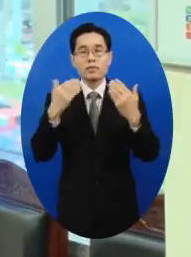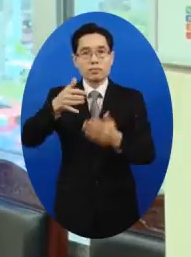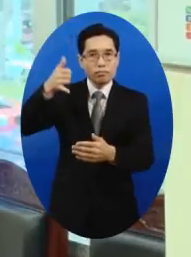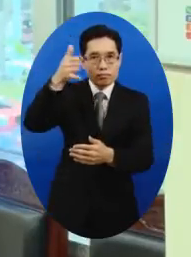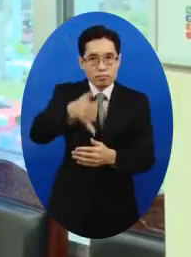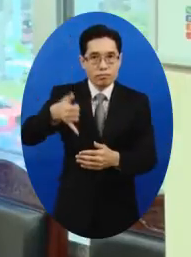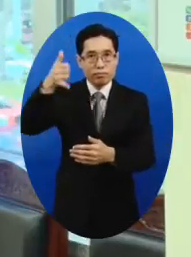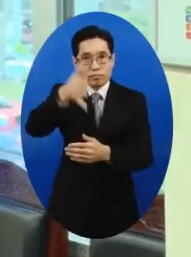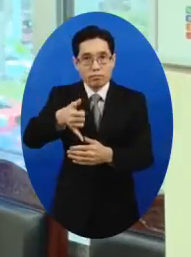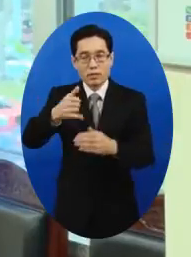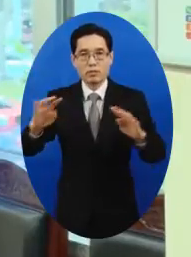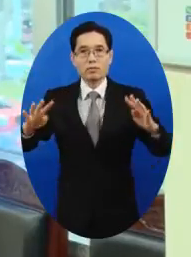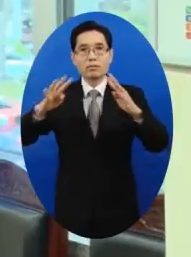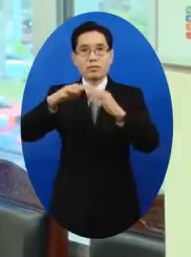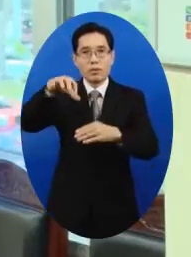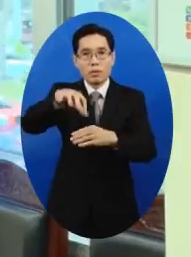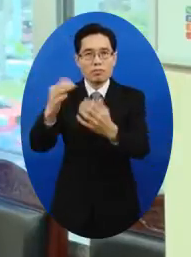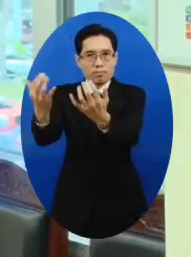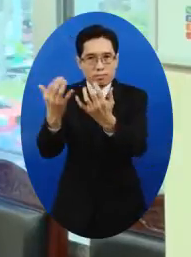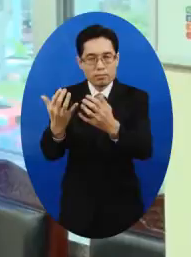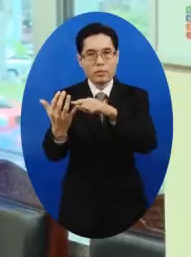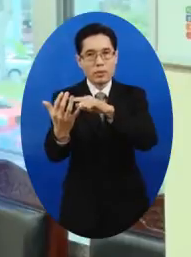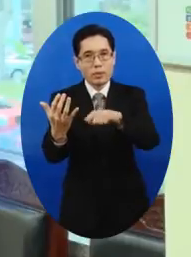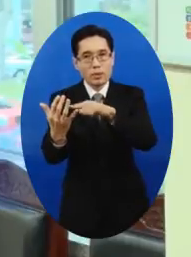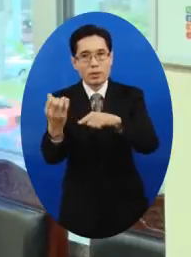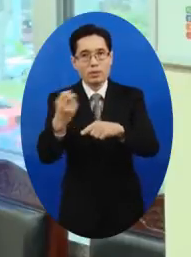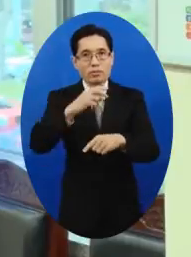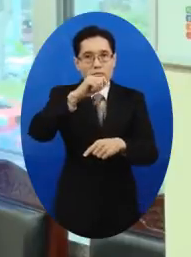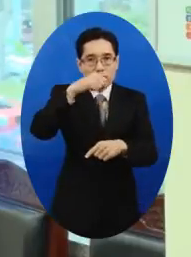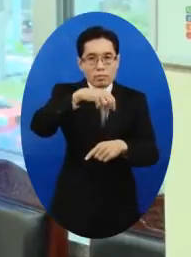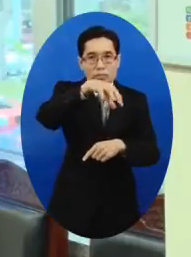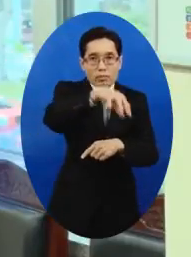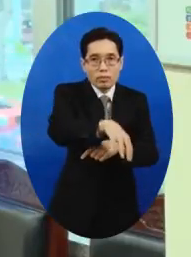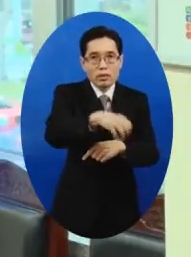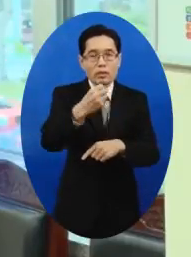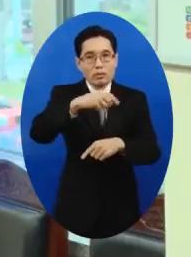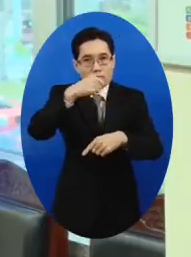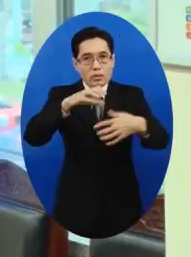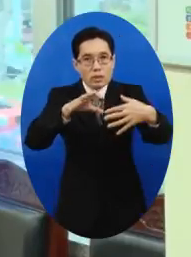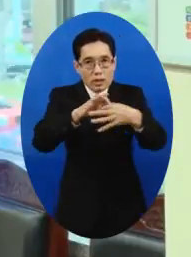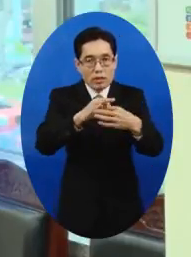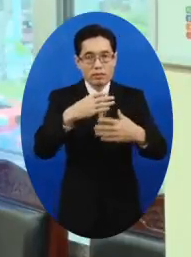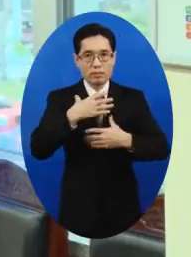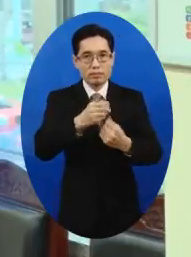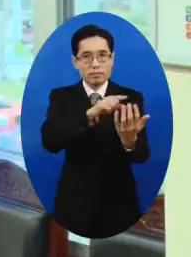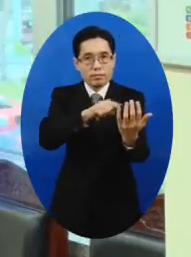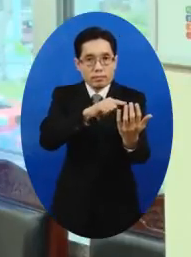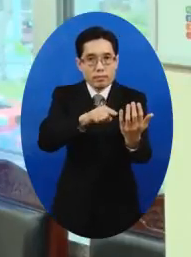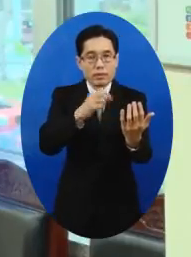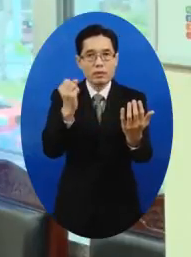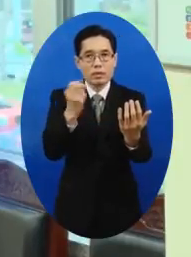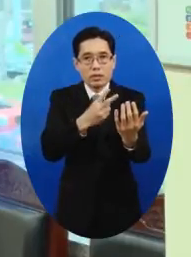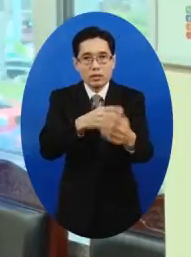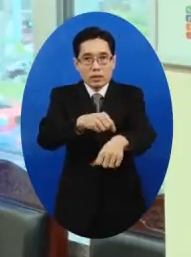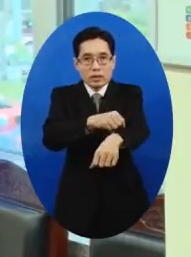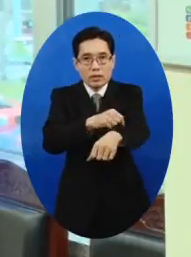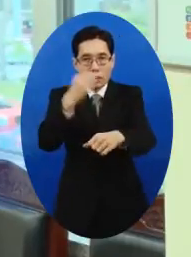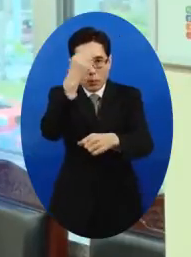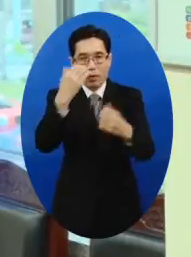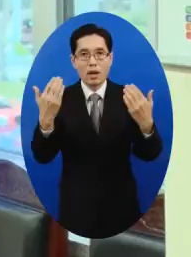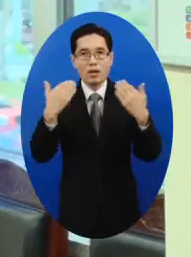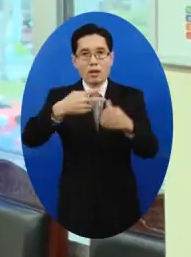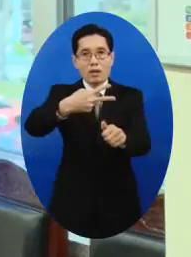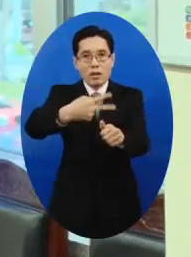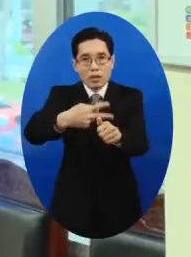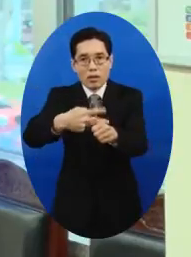공사 관계자 안생겨 6 학교 급식소 위험성 평가와 급식 관계자 안전교육 특성화고 교사 학생